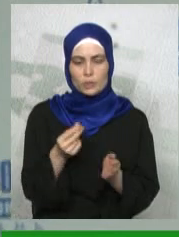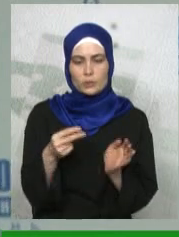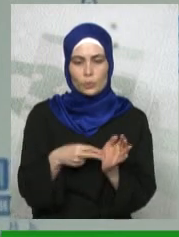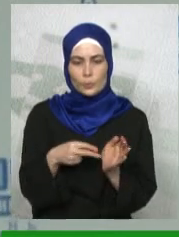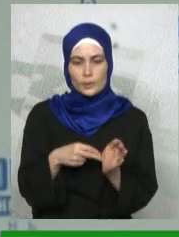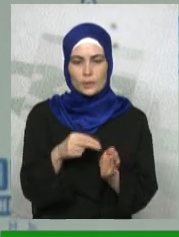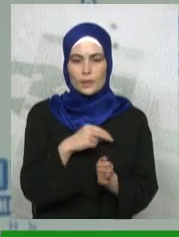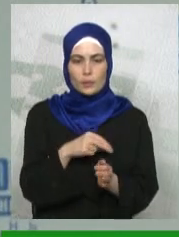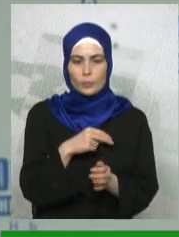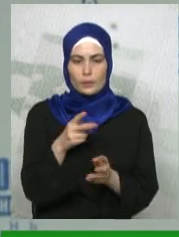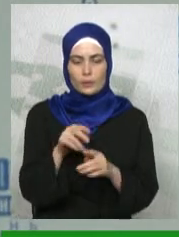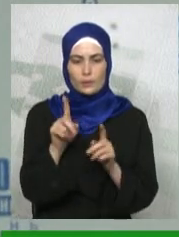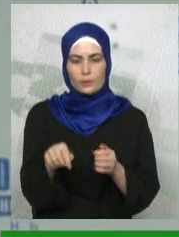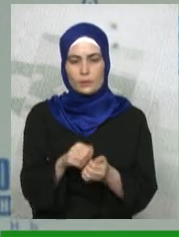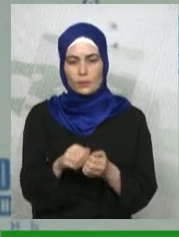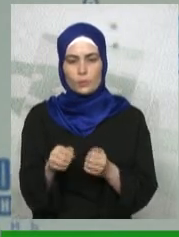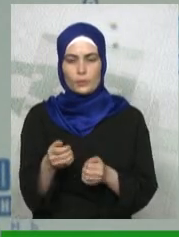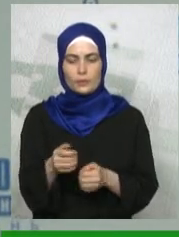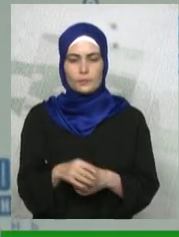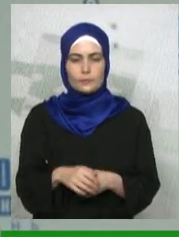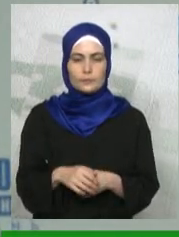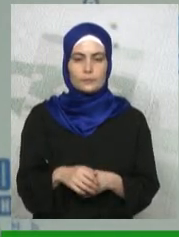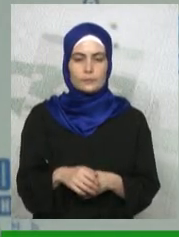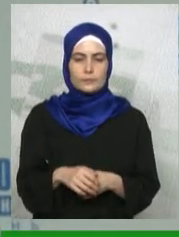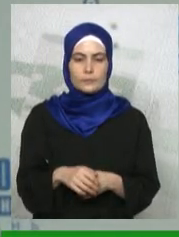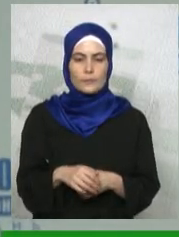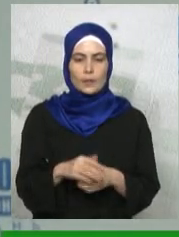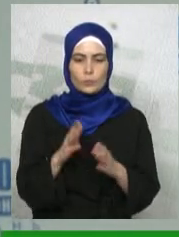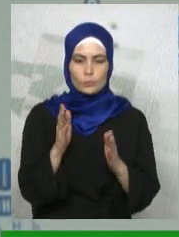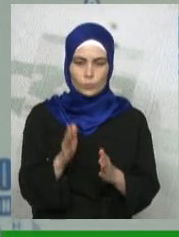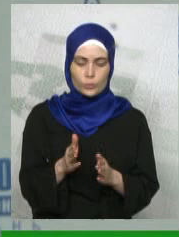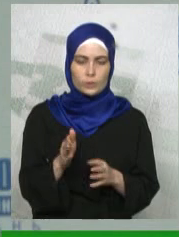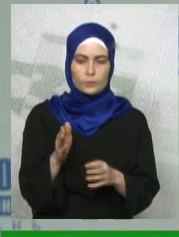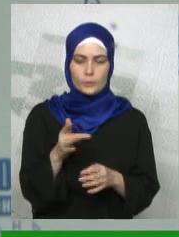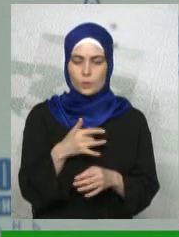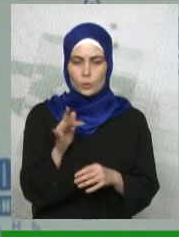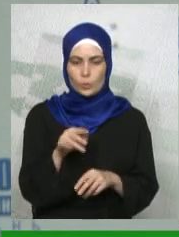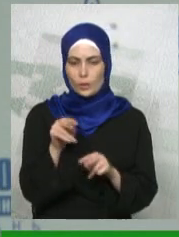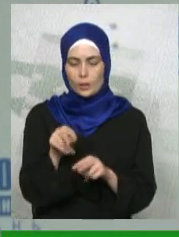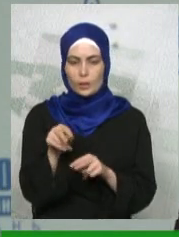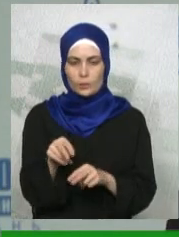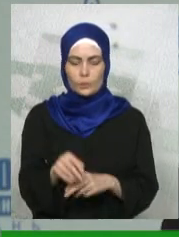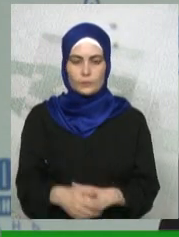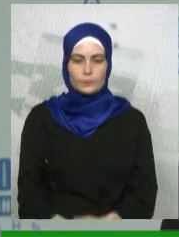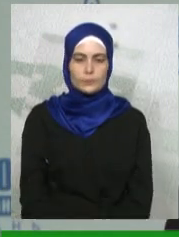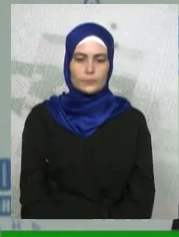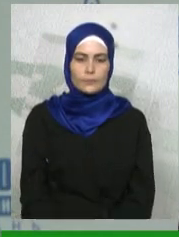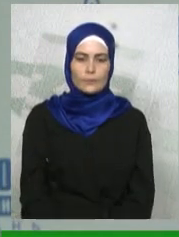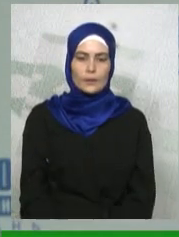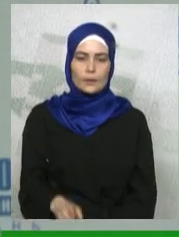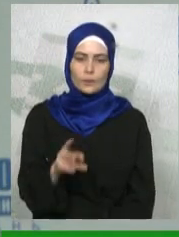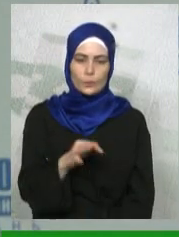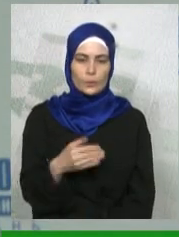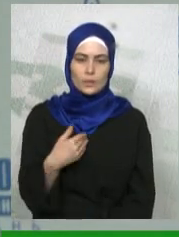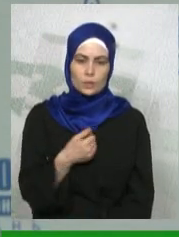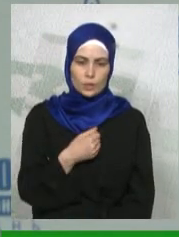работ, которые должна была наша организация провести. И будем держать на полном контроле ситуацию со своей стороны. Но, к сожалению,